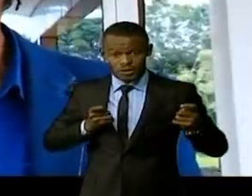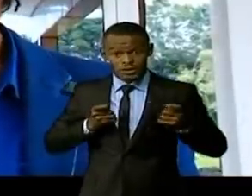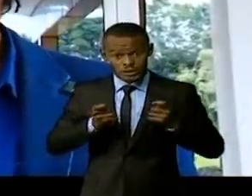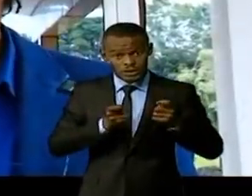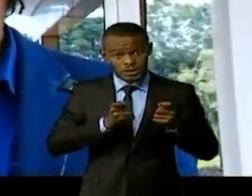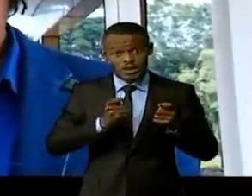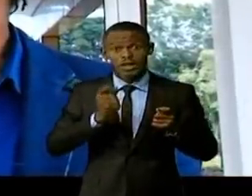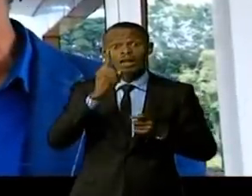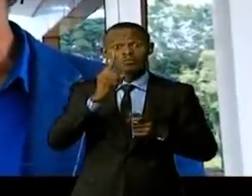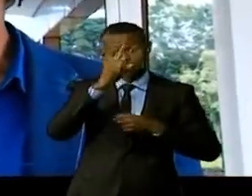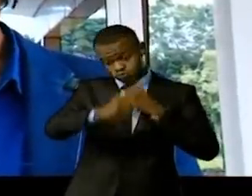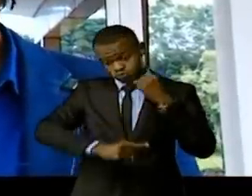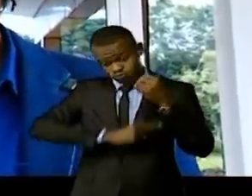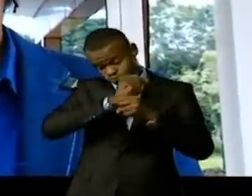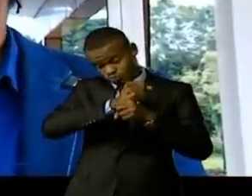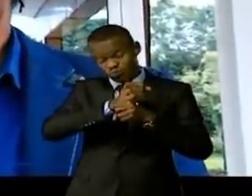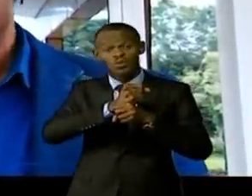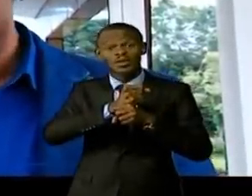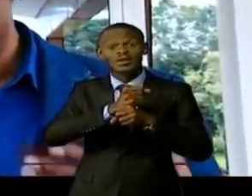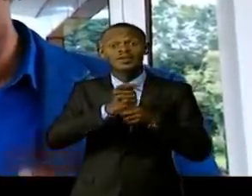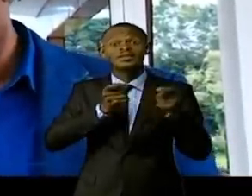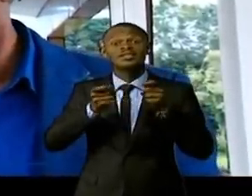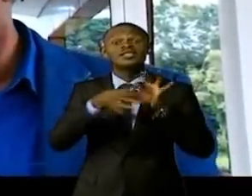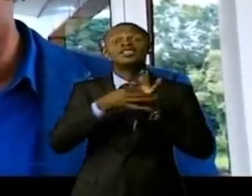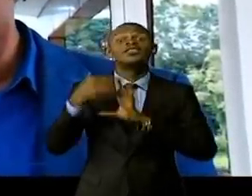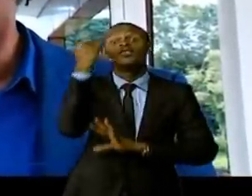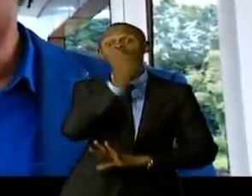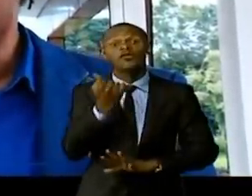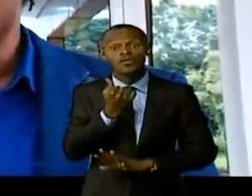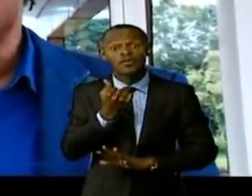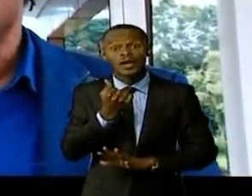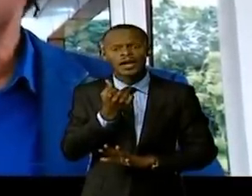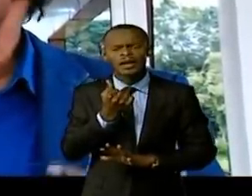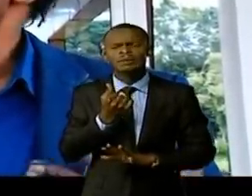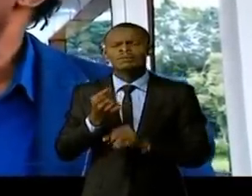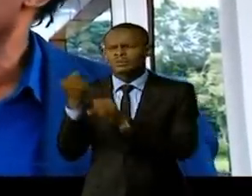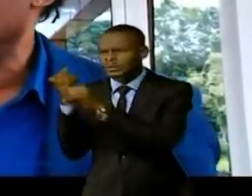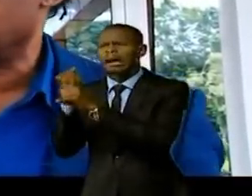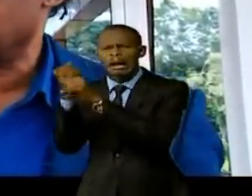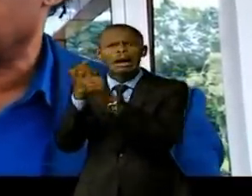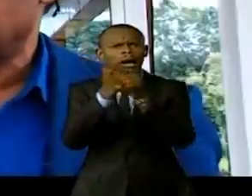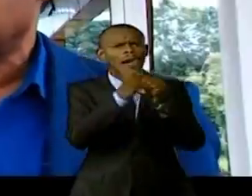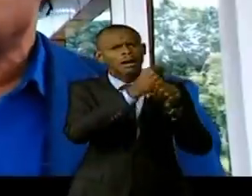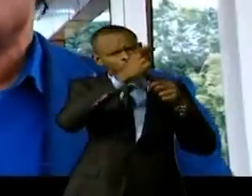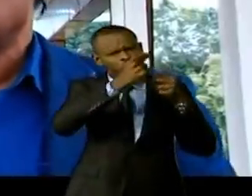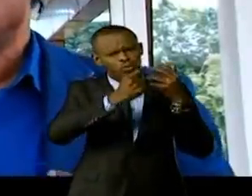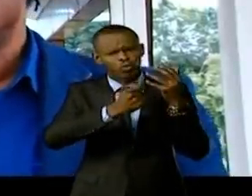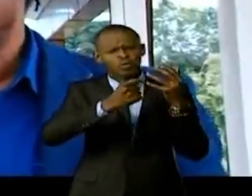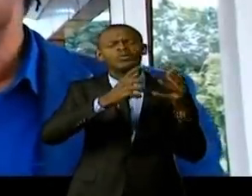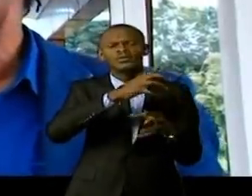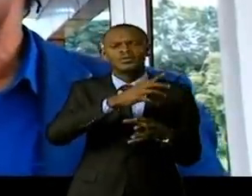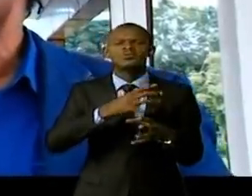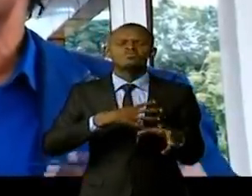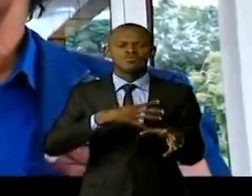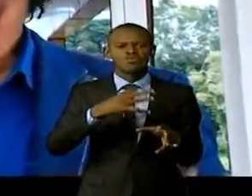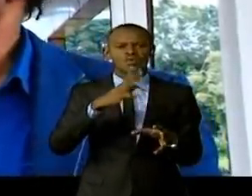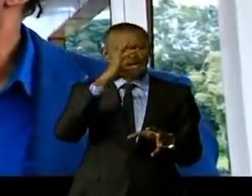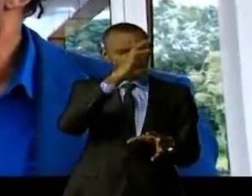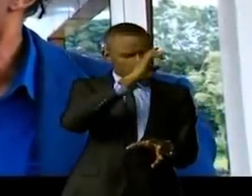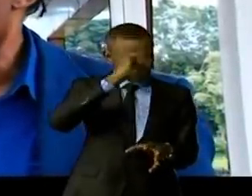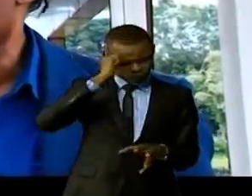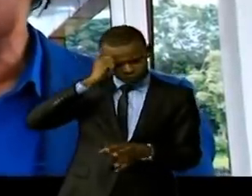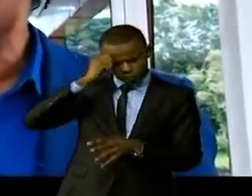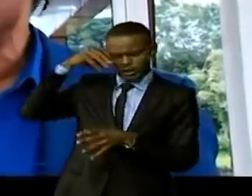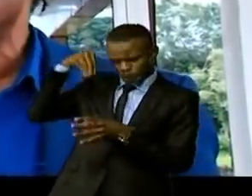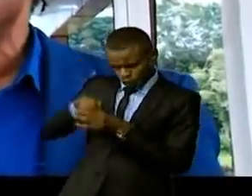parachève son travail en l'immortalisant. Et c'est un album qui m'a pris 8 ans de travail. Dans cet album, j'ai fait 12